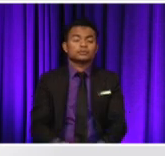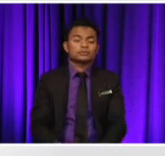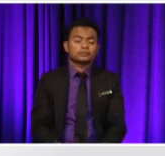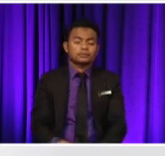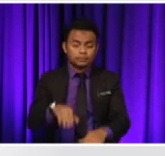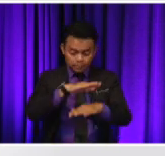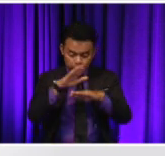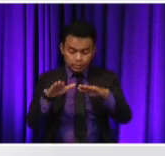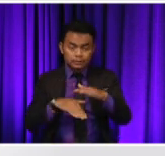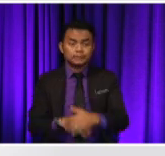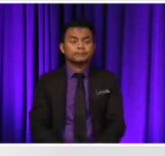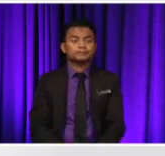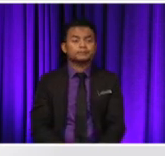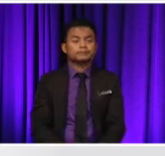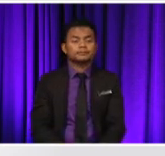boleh